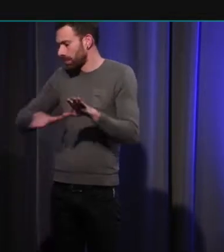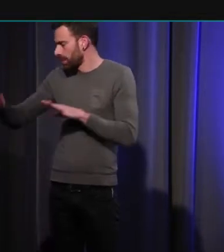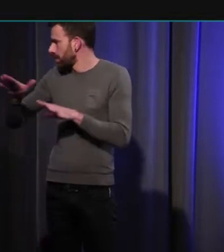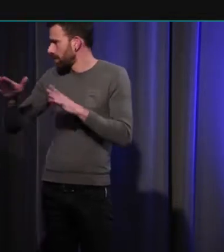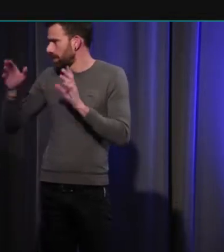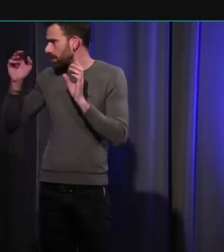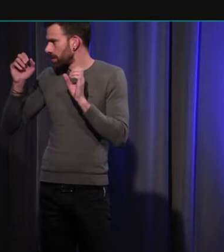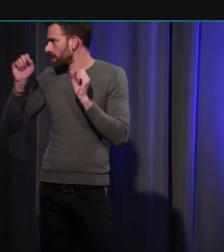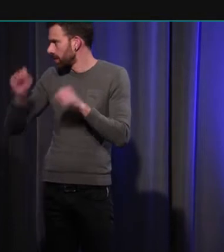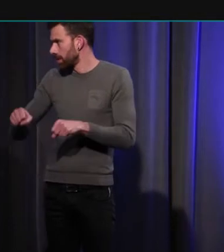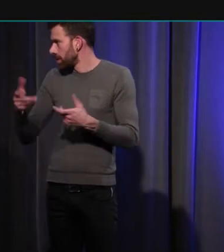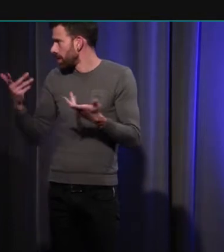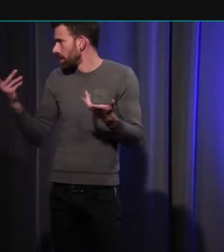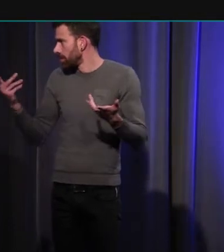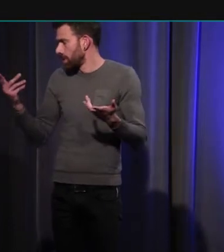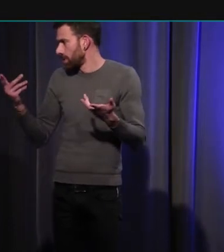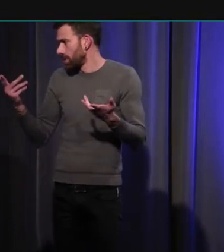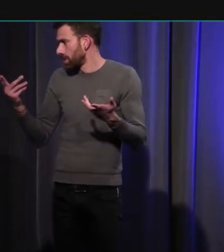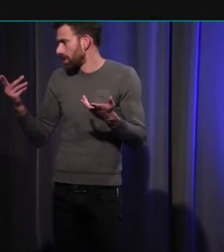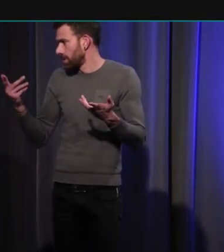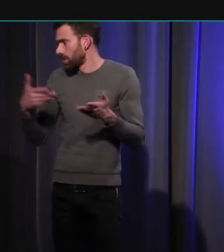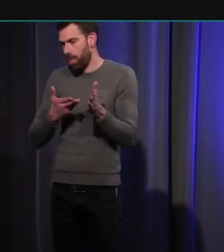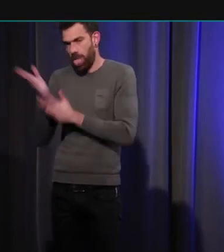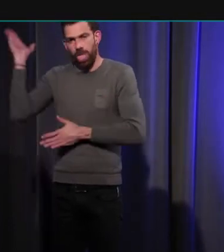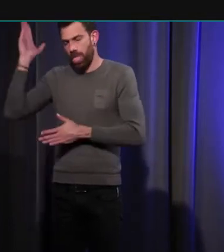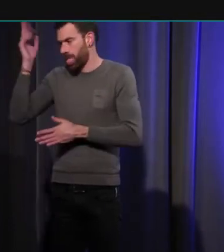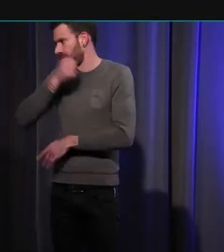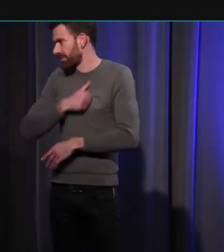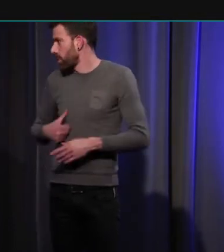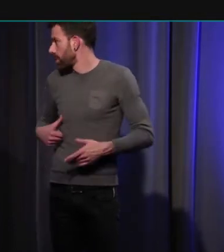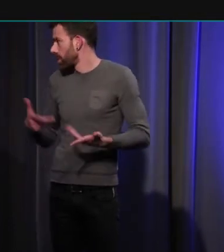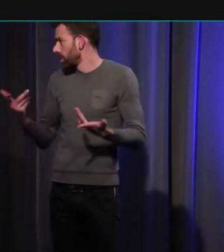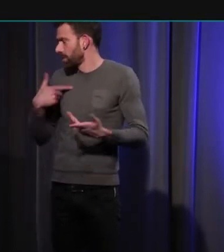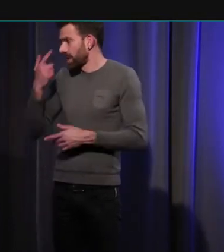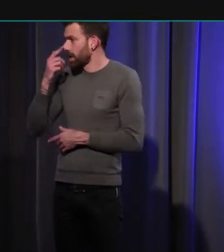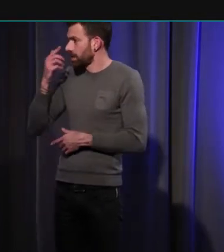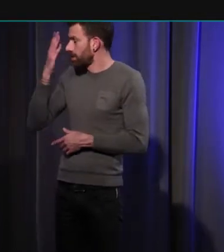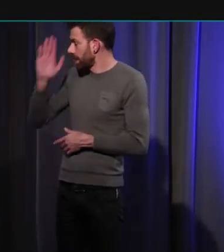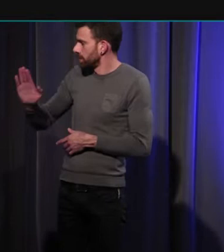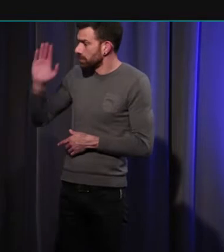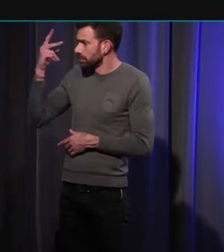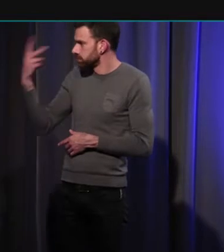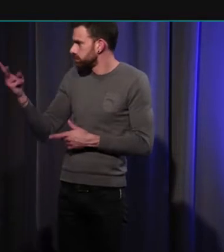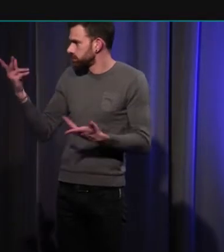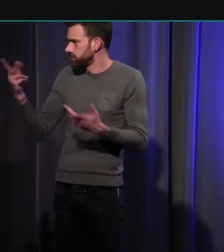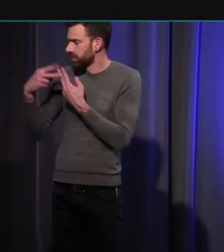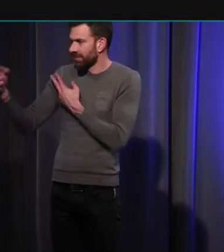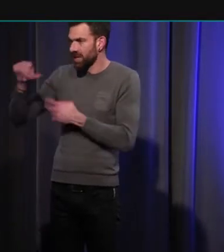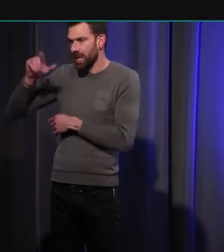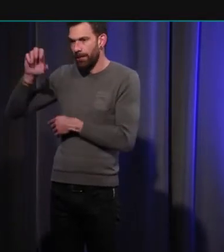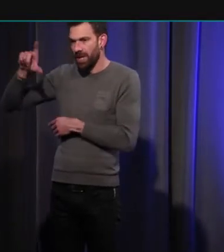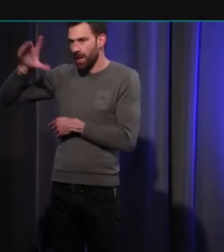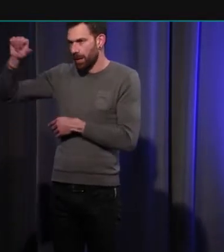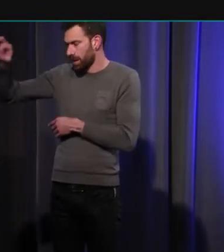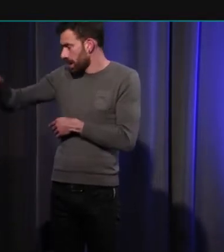sens du mysticisme mais à côté de ça il ya des dérapages terrible regarder comment il s'est comporté avec ses pauvres pire abélard qui il a tout fait jusqu'à ce qu'il